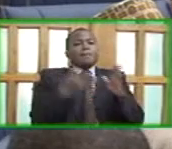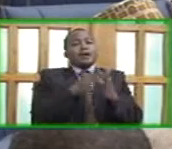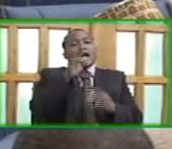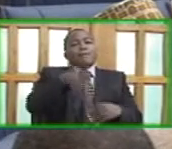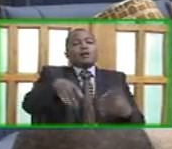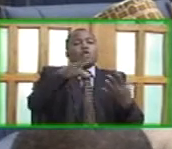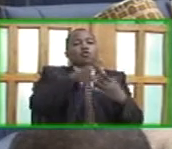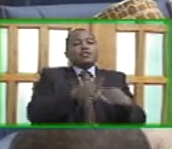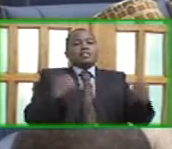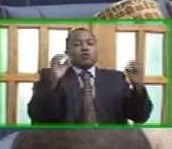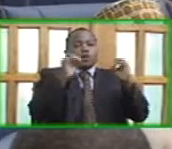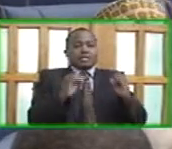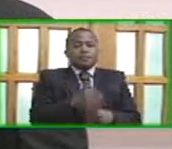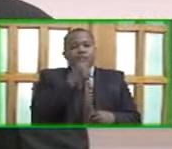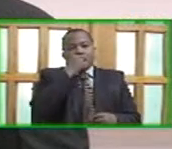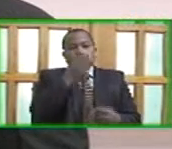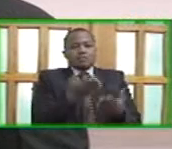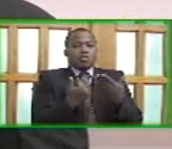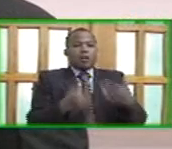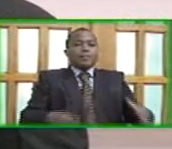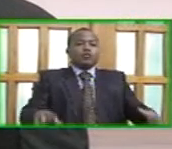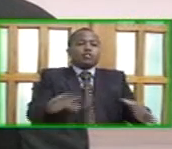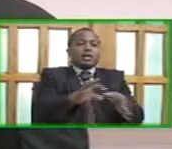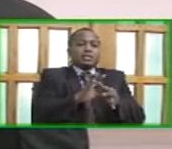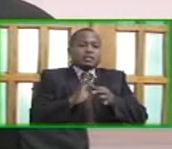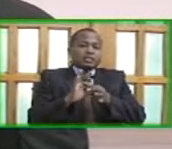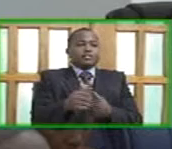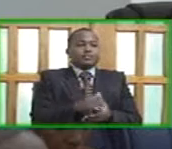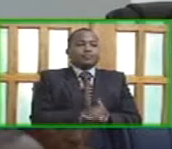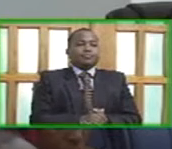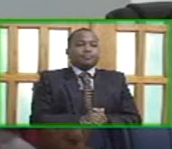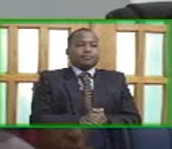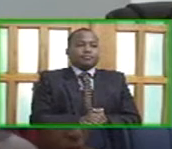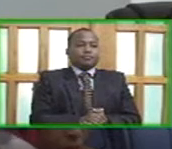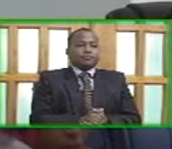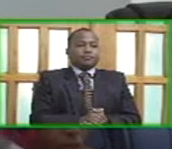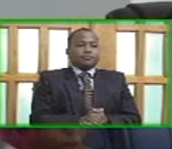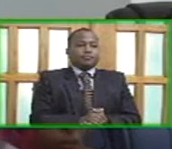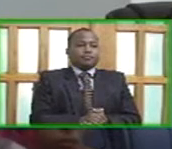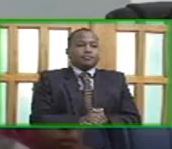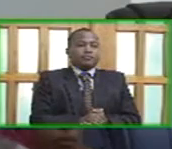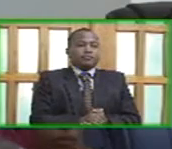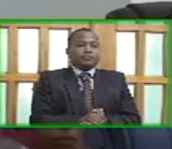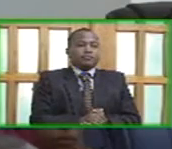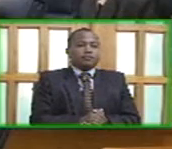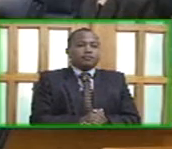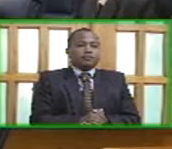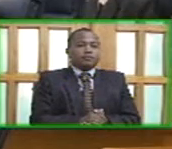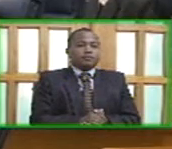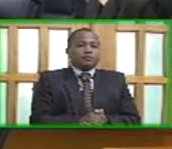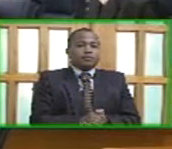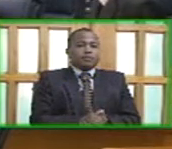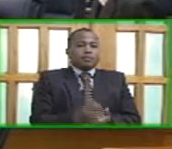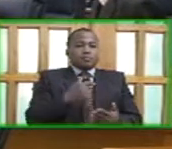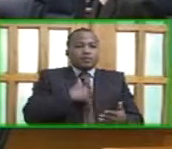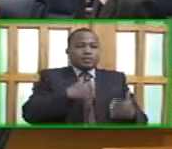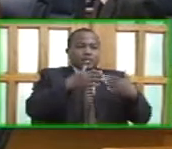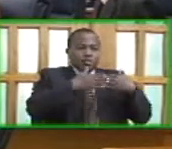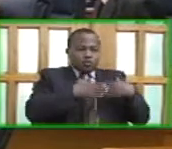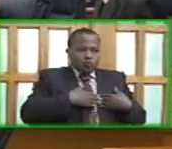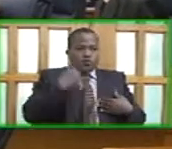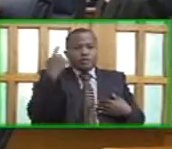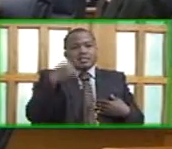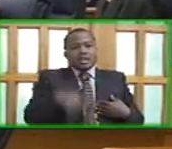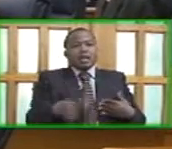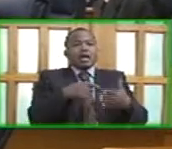Ili Lengo la kuanzishwa kamati Hiyo liwezi kufikiwa lakini wajumbe wenzangu niwashukuru sana kwa udogo wangu